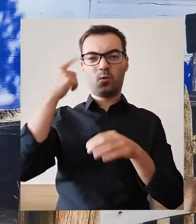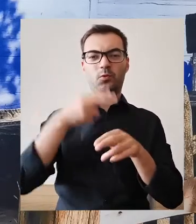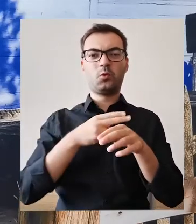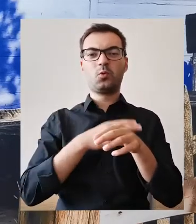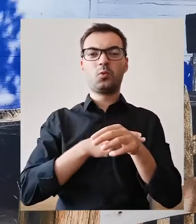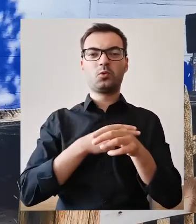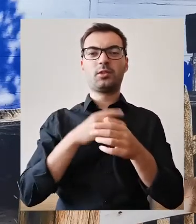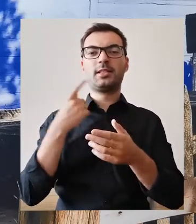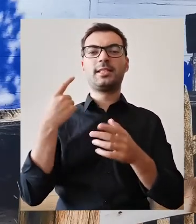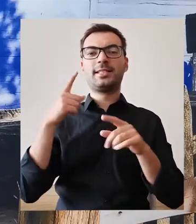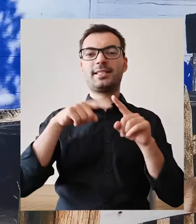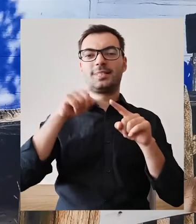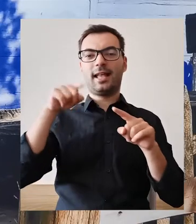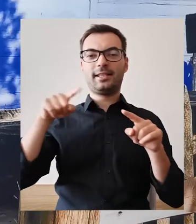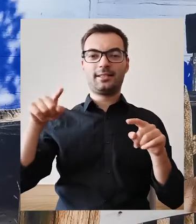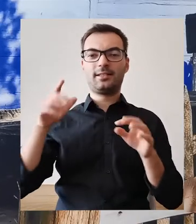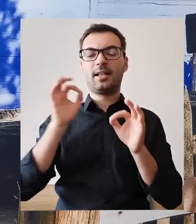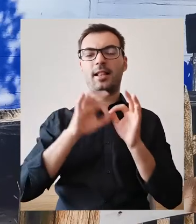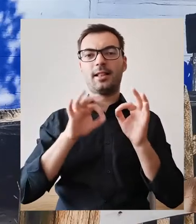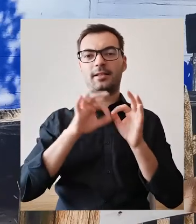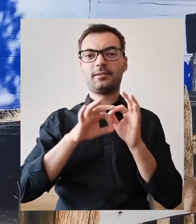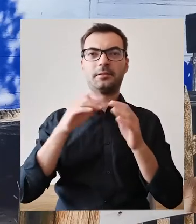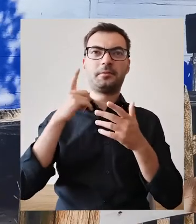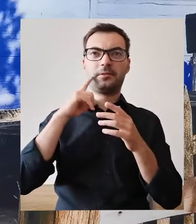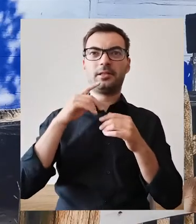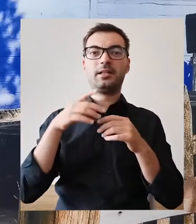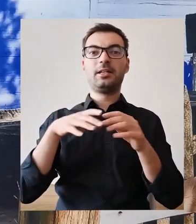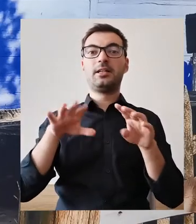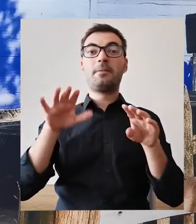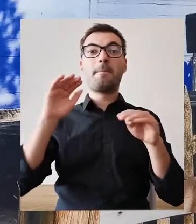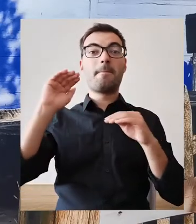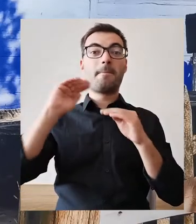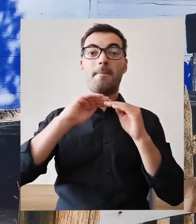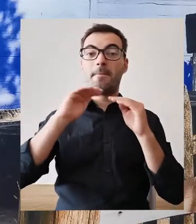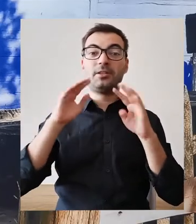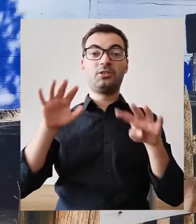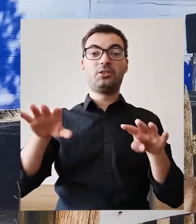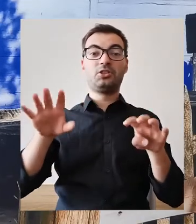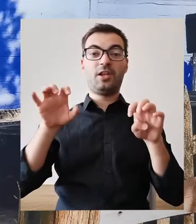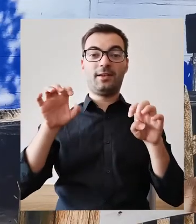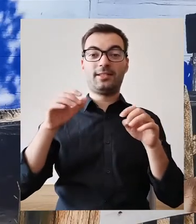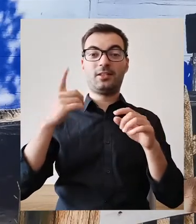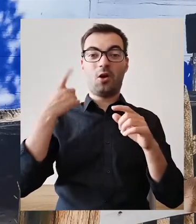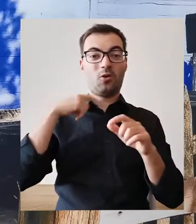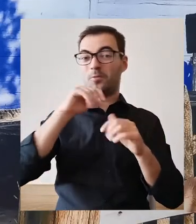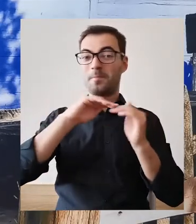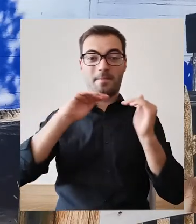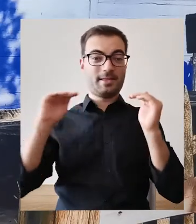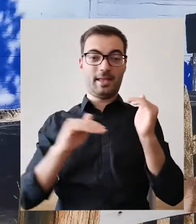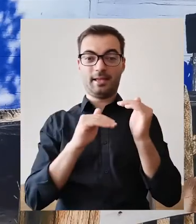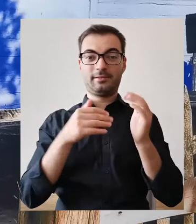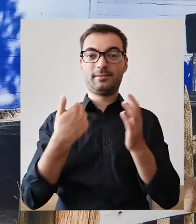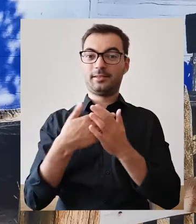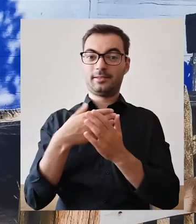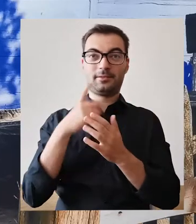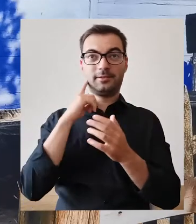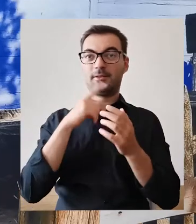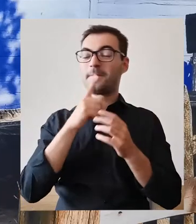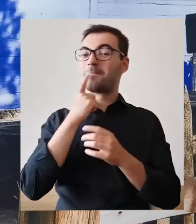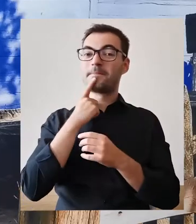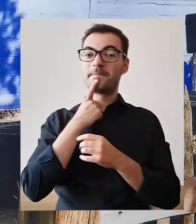nauczył na liczył mniej niż dziewięćset mieszkańców w tym mieście zatem naprawdę